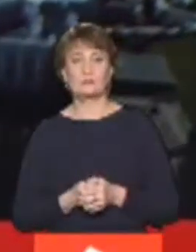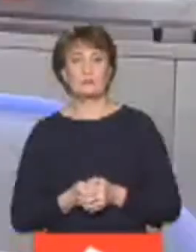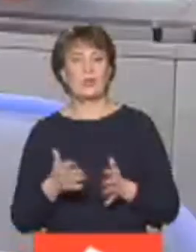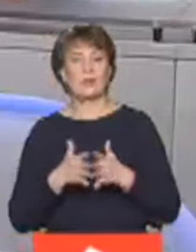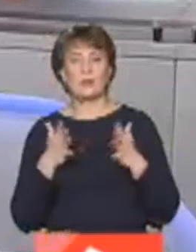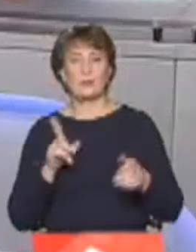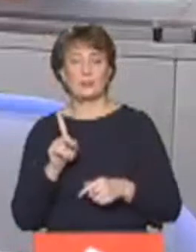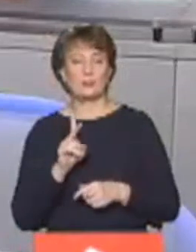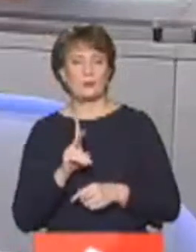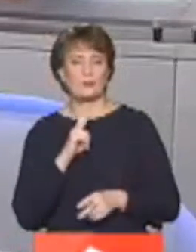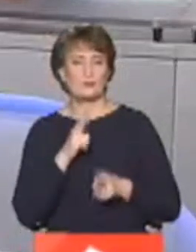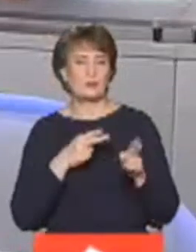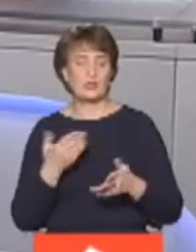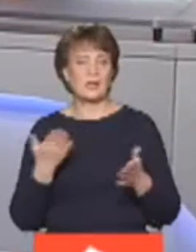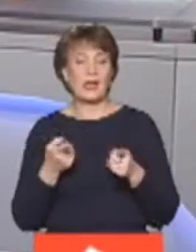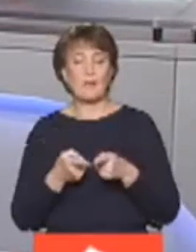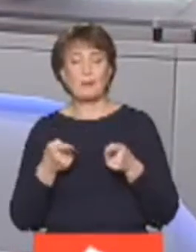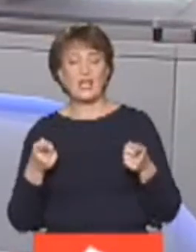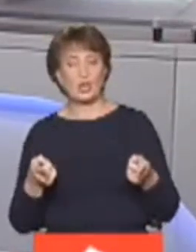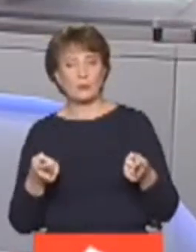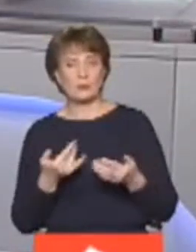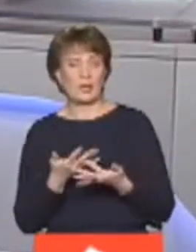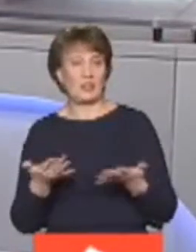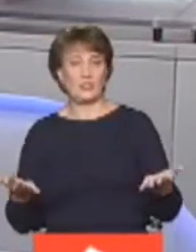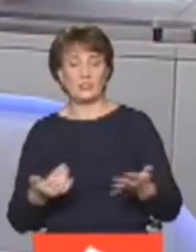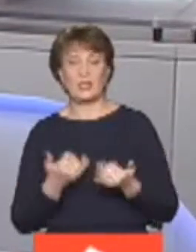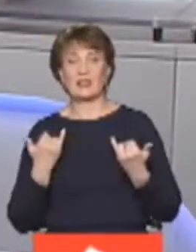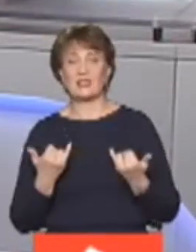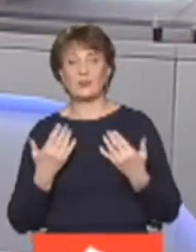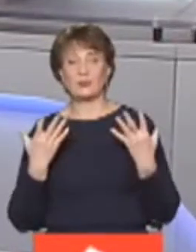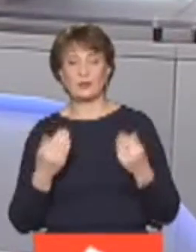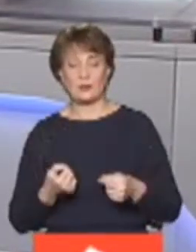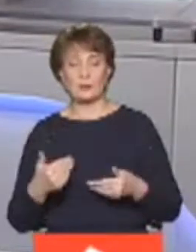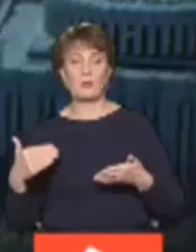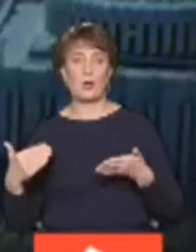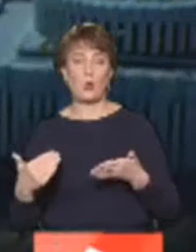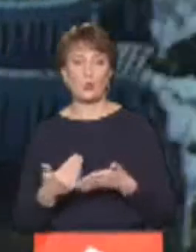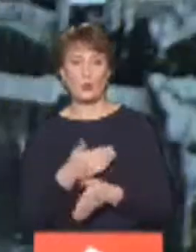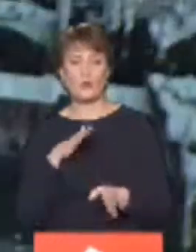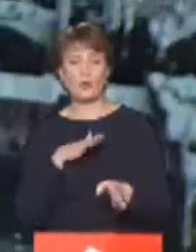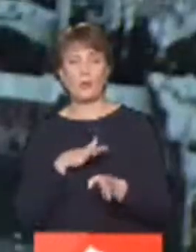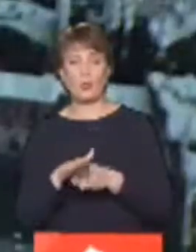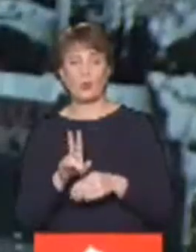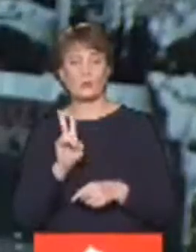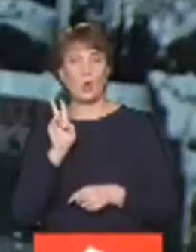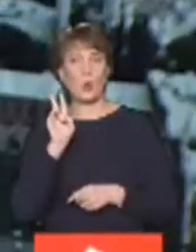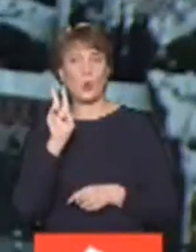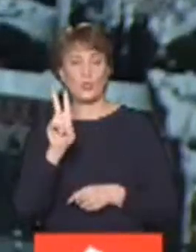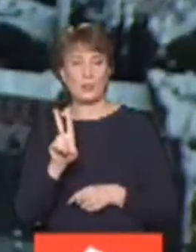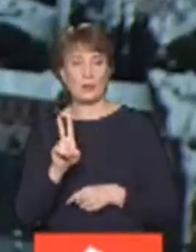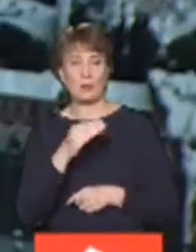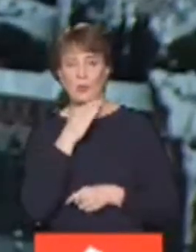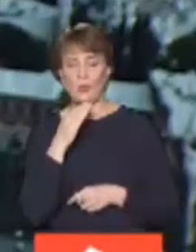більш за все жалівся. В який період і таке інше. На сьогоднішній день, так, ми оновлюємо повністю колії по багатьох